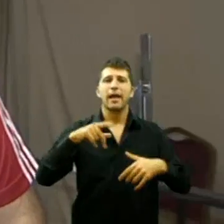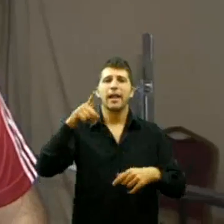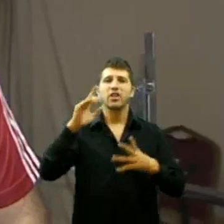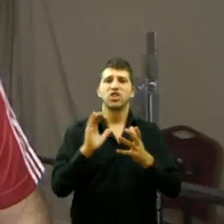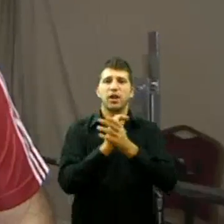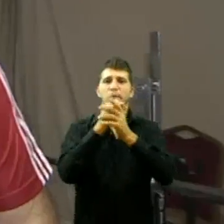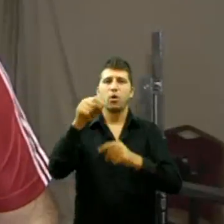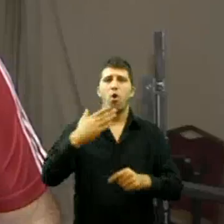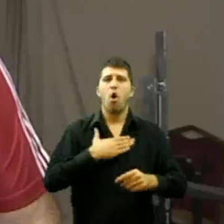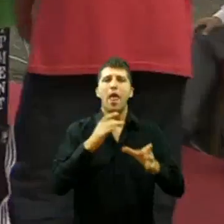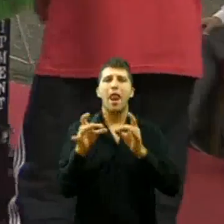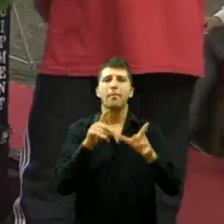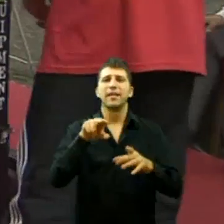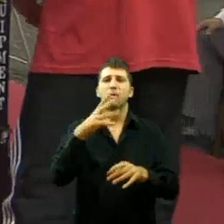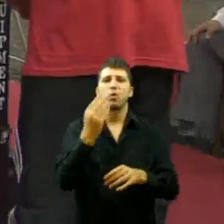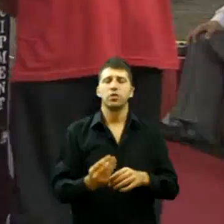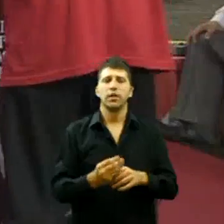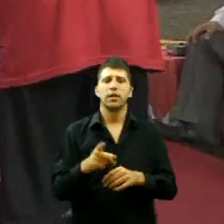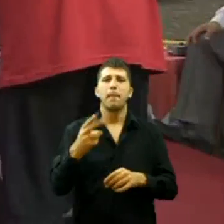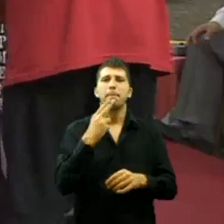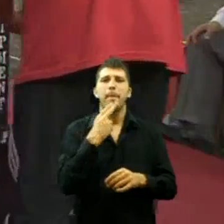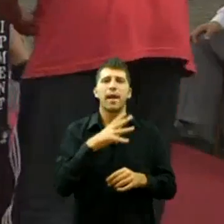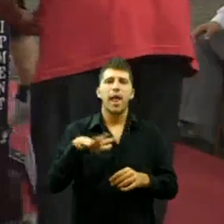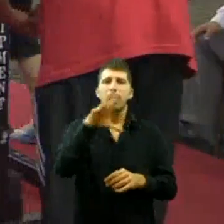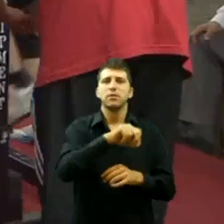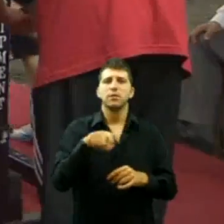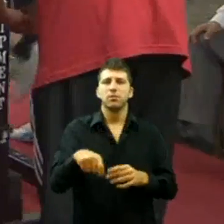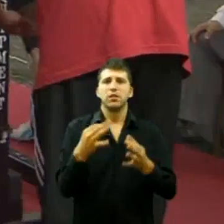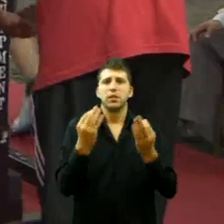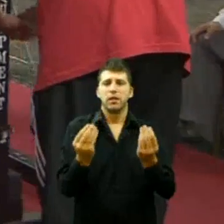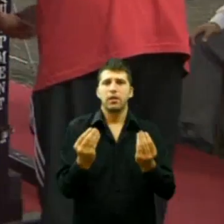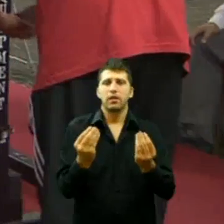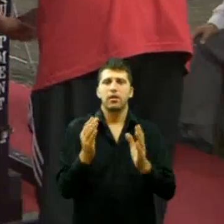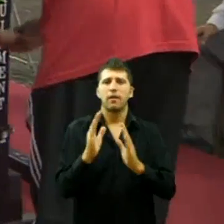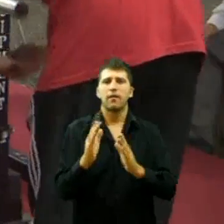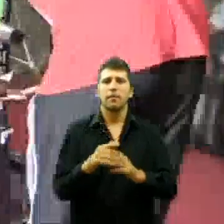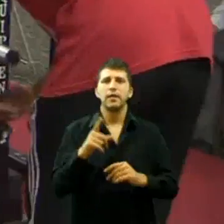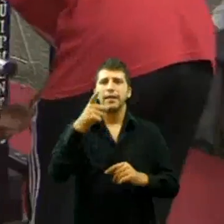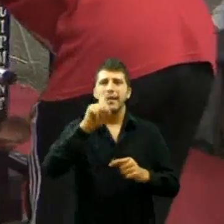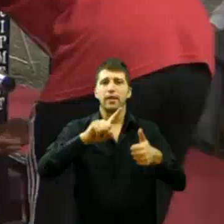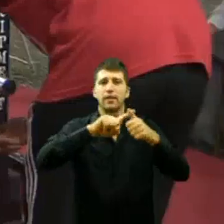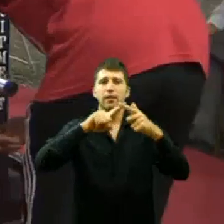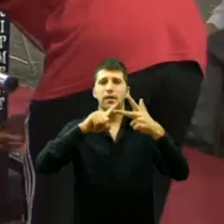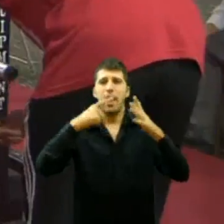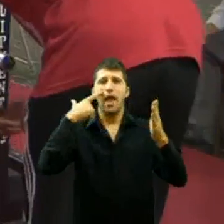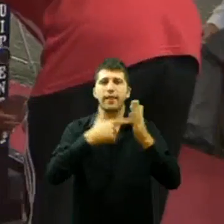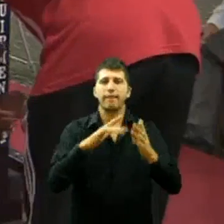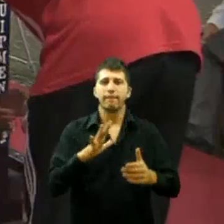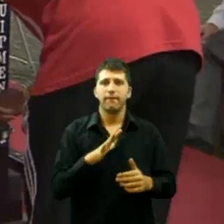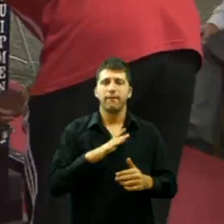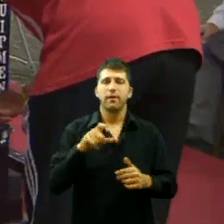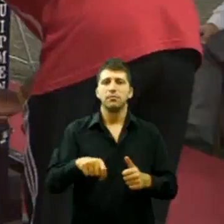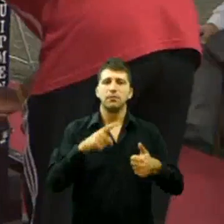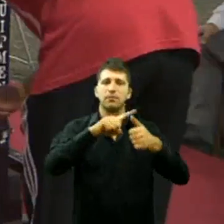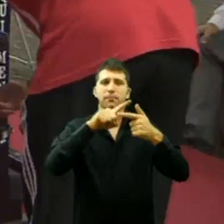şampiyonasının ön elemesi şeklinde olacaktır. Bayanlarımızın şu andaki durumu iyi. İlk üçü için mücadele ediyoruz ama ilk üçten ikiye doğru bir yanaşmamız var şu anda.